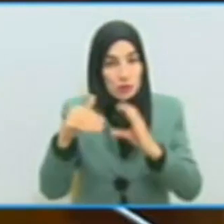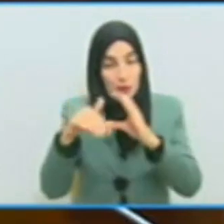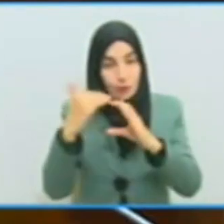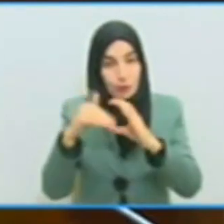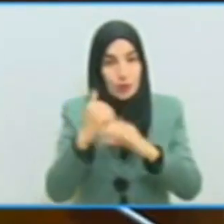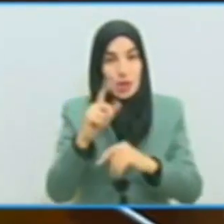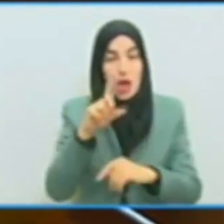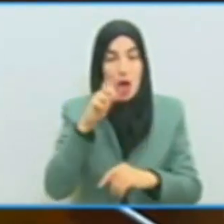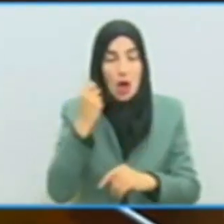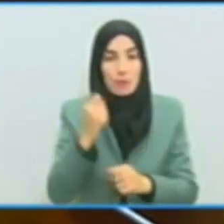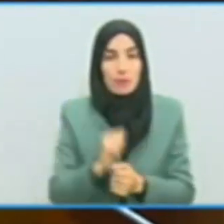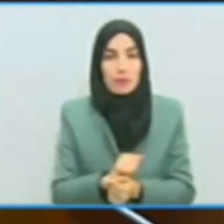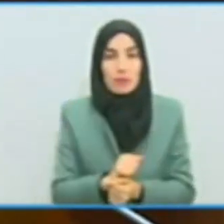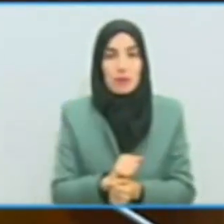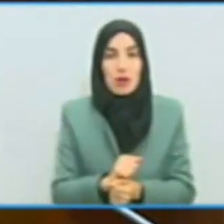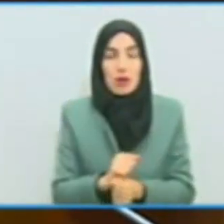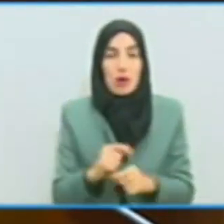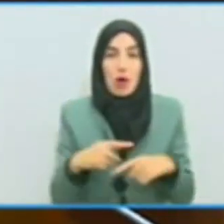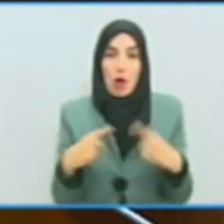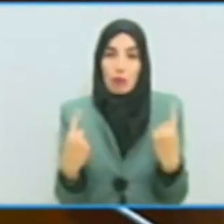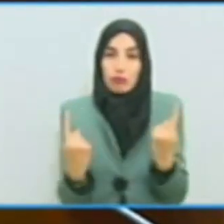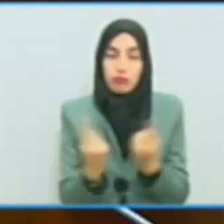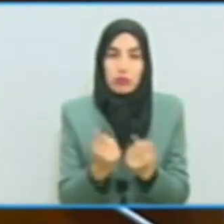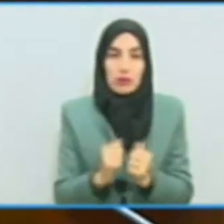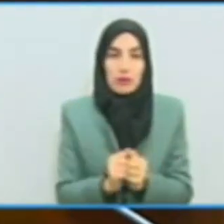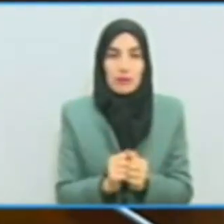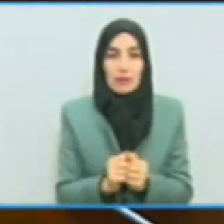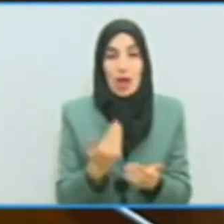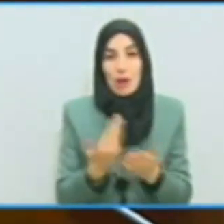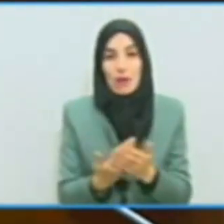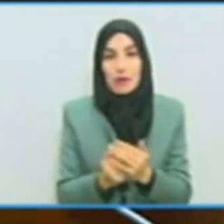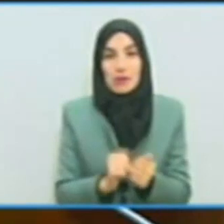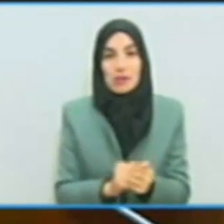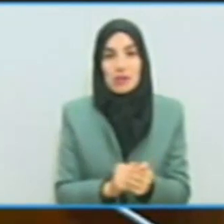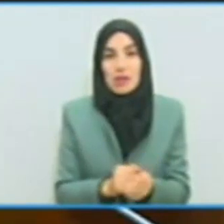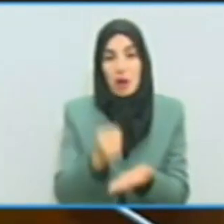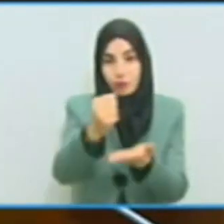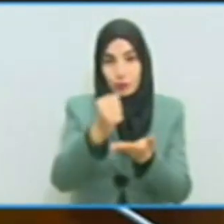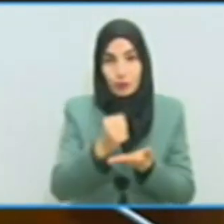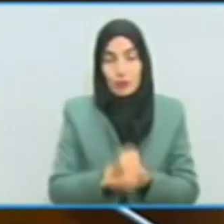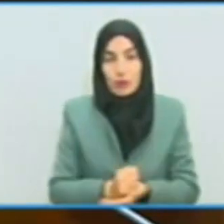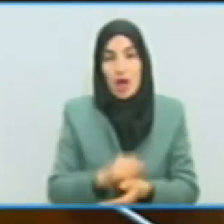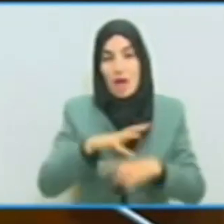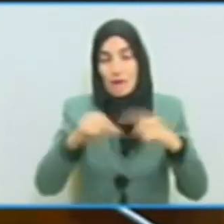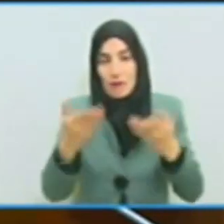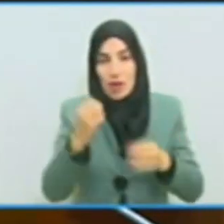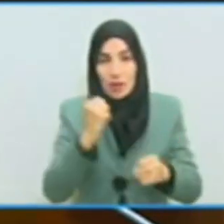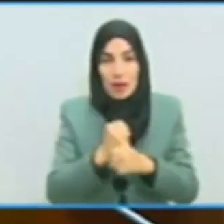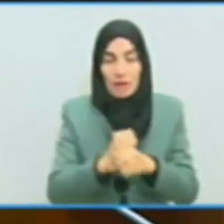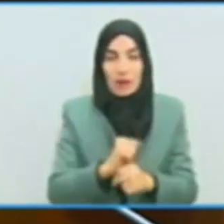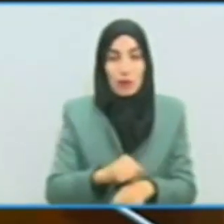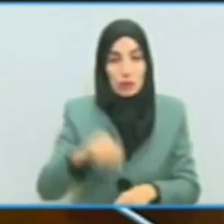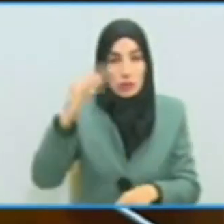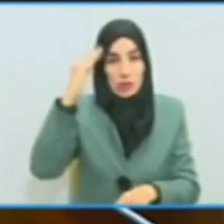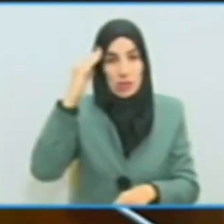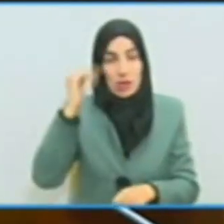كان رجلا بأمة، ودليل ذلك ما يتواتر من سيرته ومنجزه. وكما تعلمون